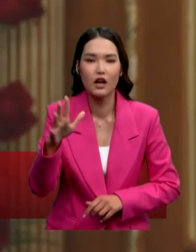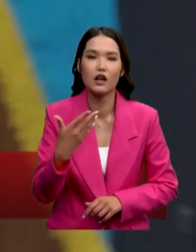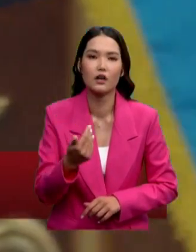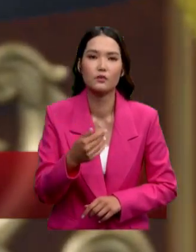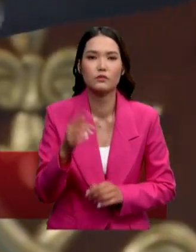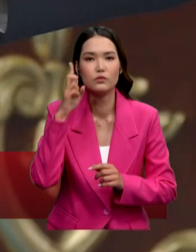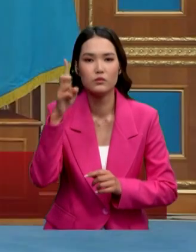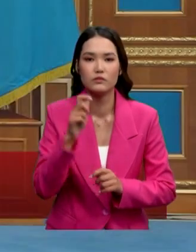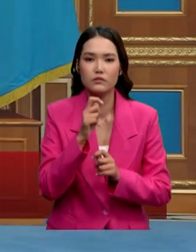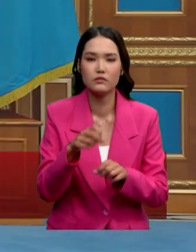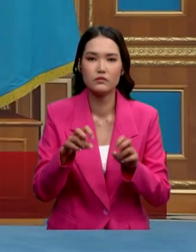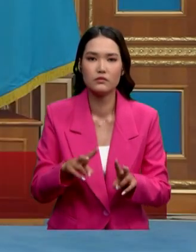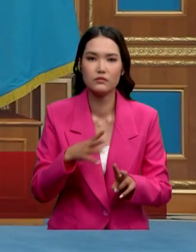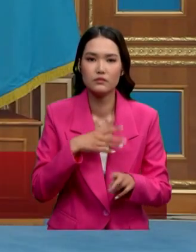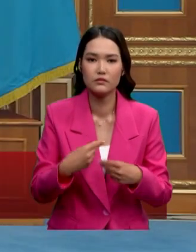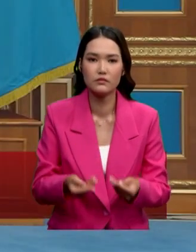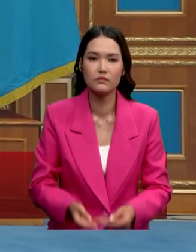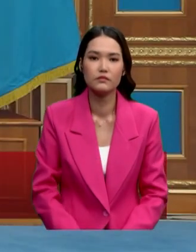шендер тапсырды.